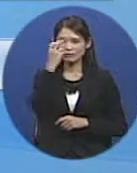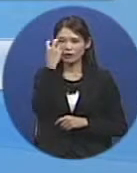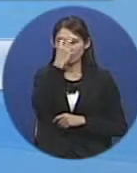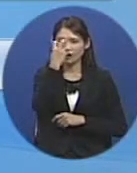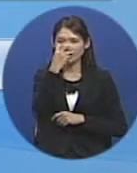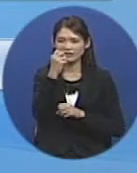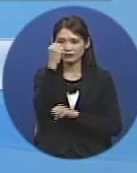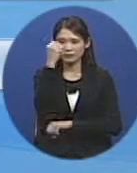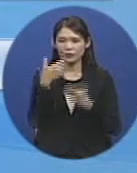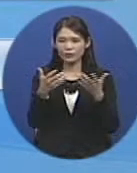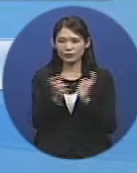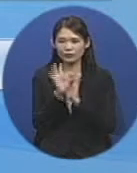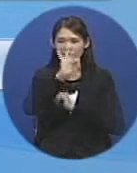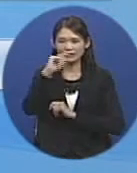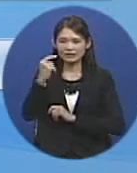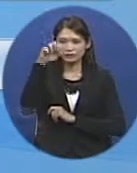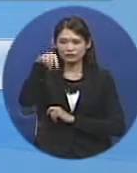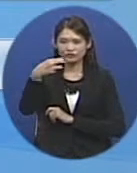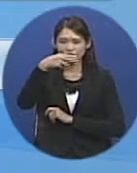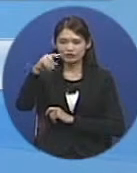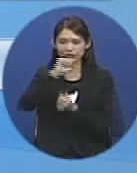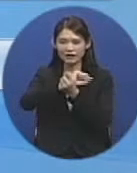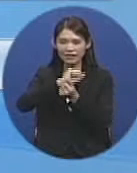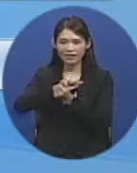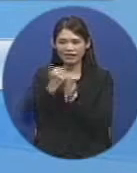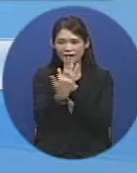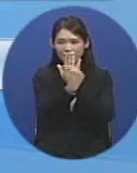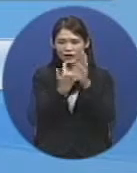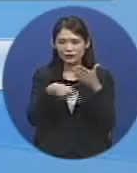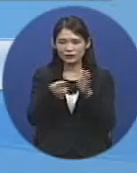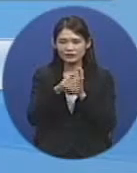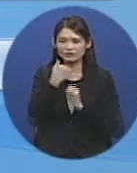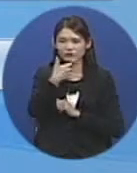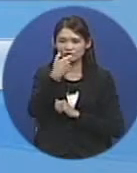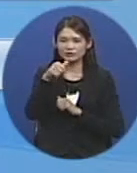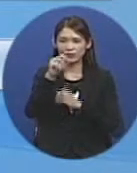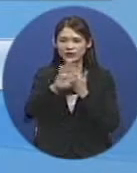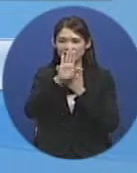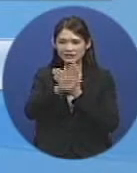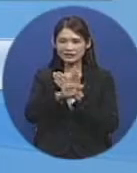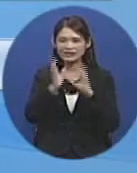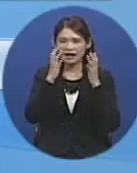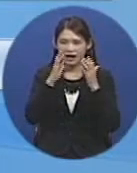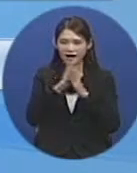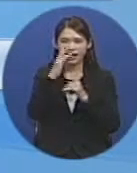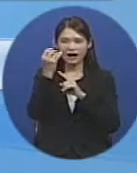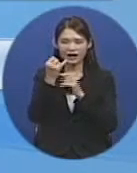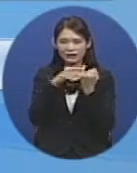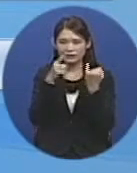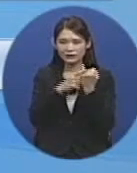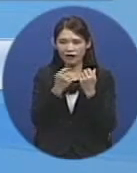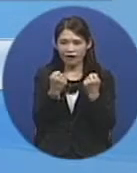질병관리본부가 인플루엔자 유행에 대비해 65세 이상 노인과 만성질환자, 소아와 임신부를 우선접종 권장